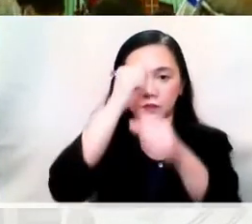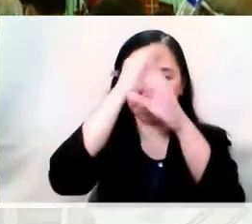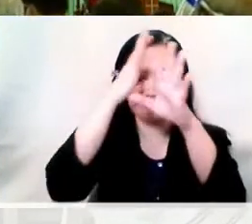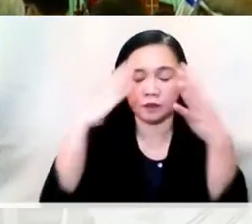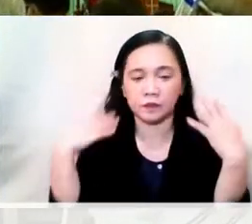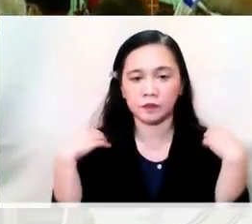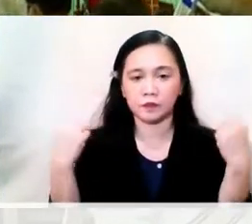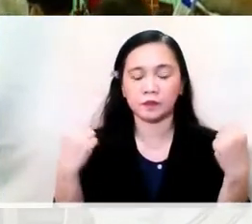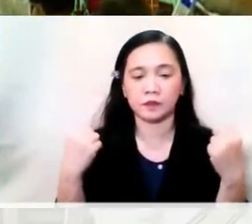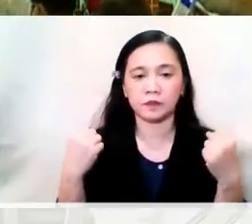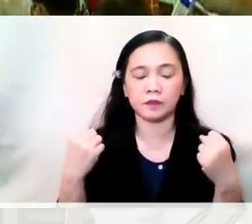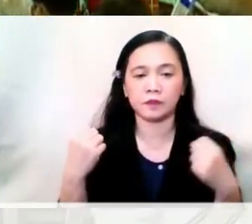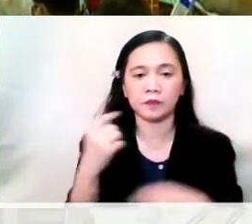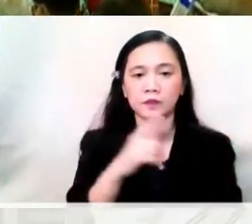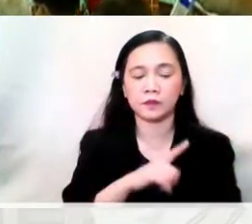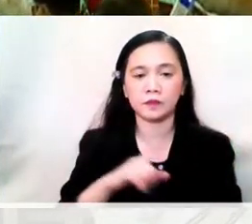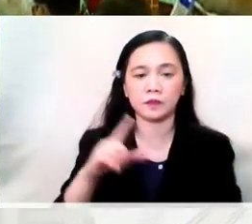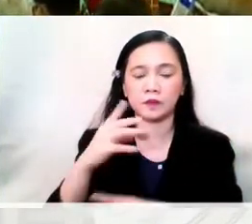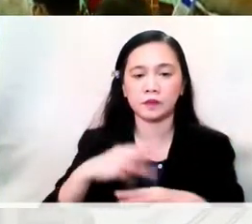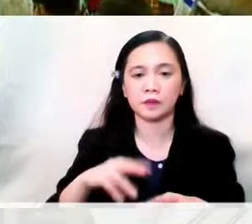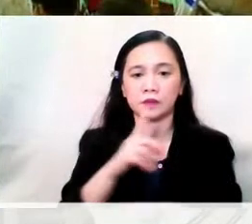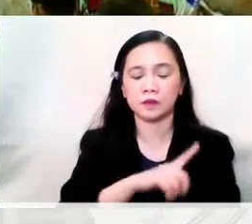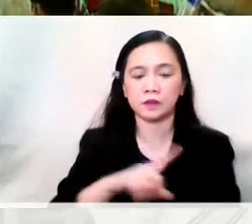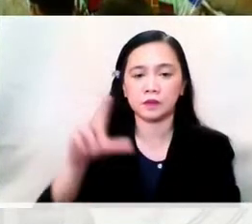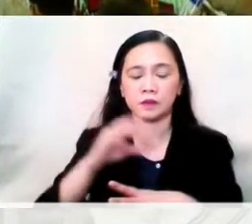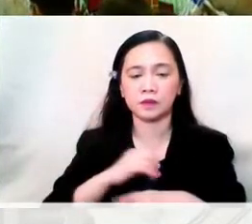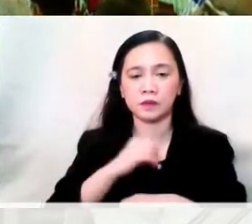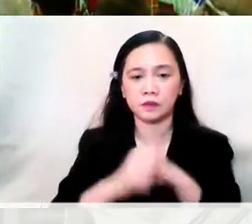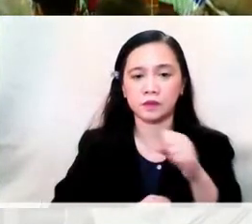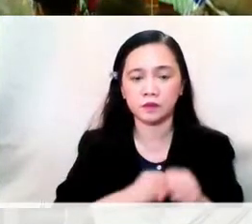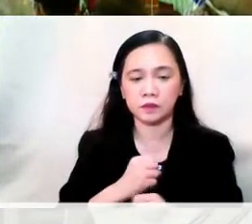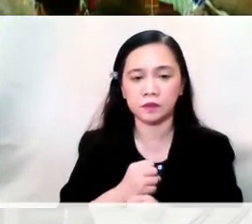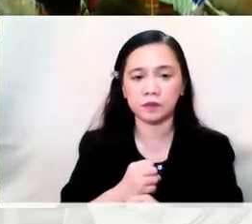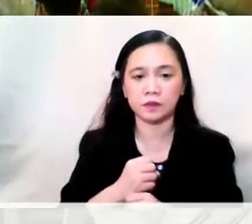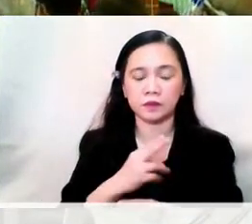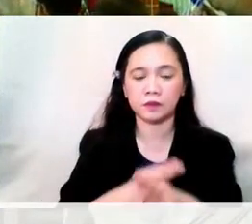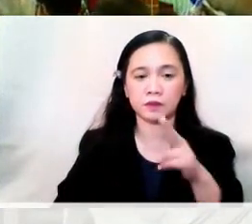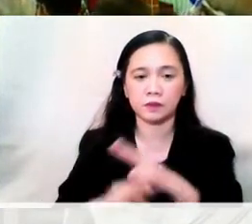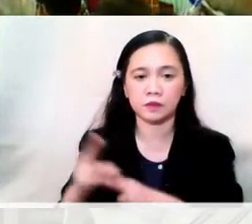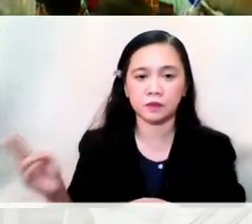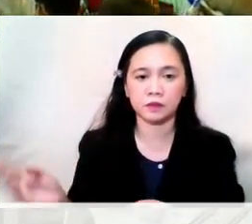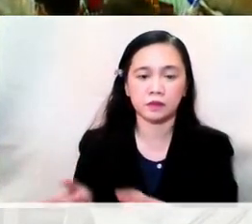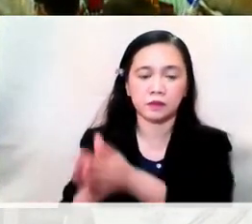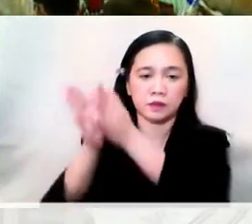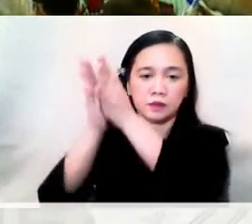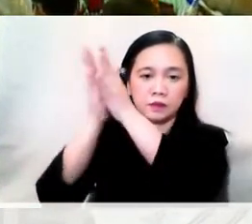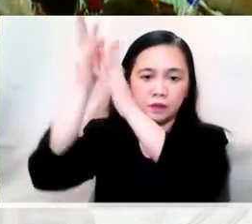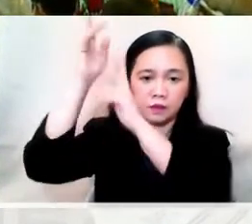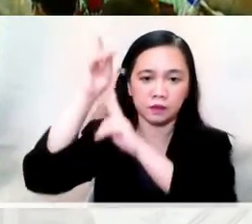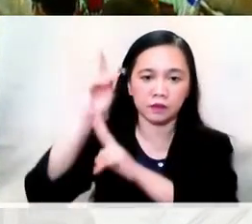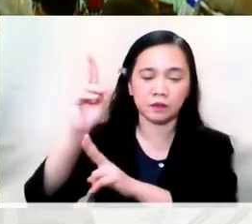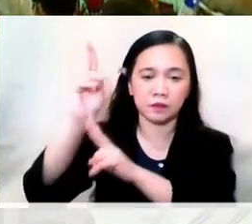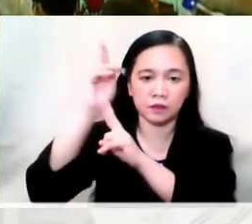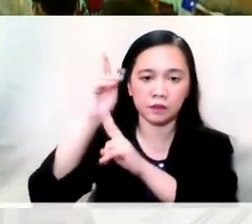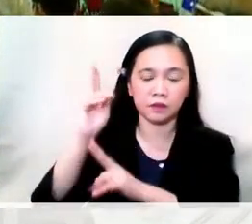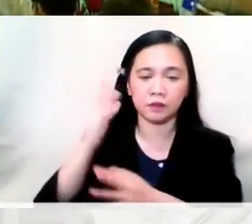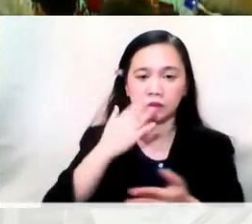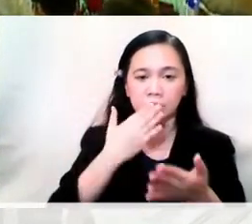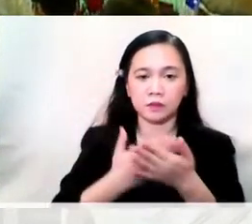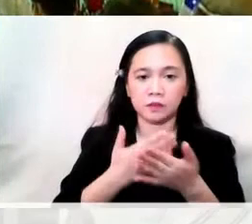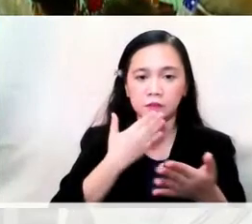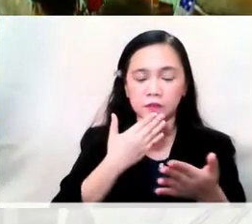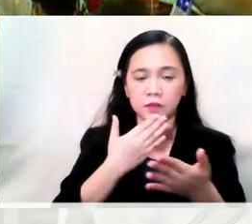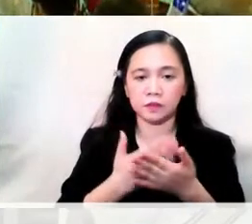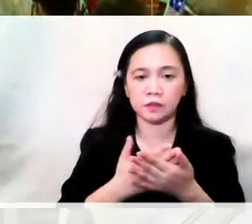nawa ng Panginoon itong paghahain sa iyong mga kamay, sa kapurihan niya at karangalan, sa ating kapakinabangan, at